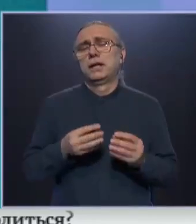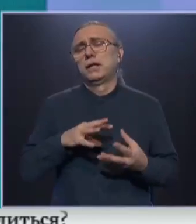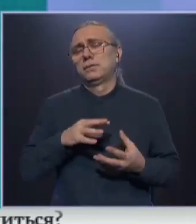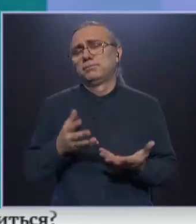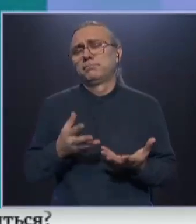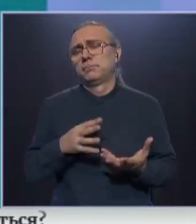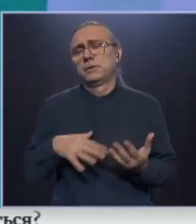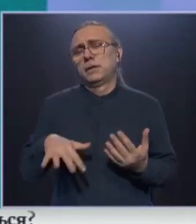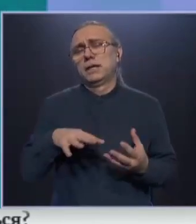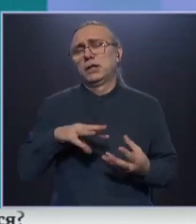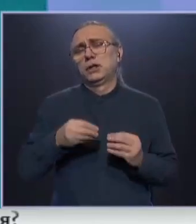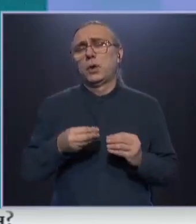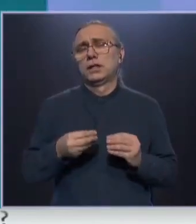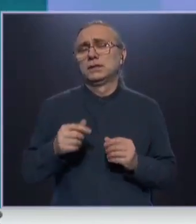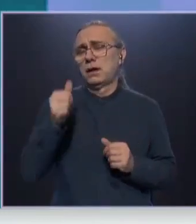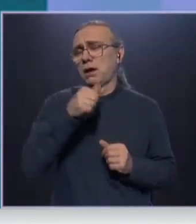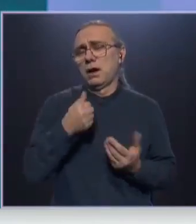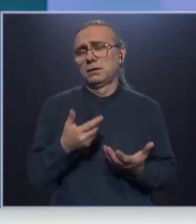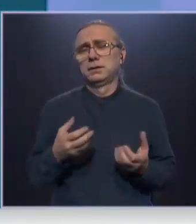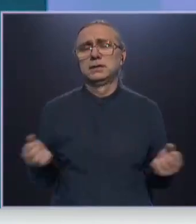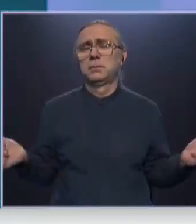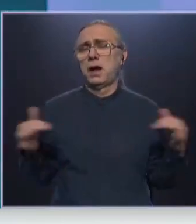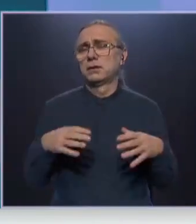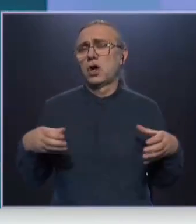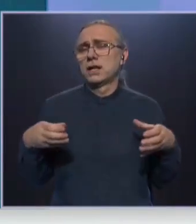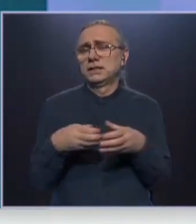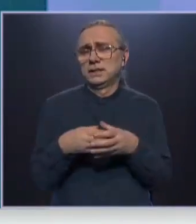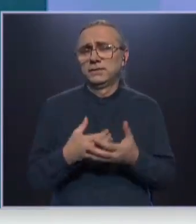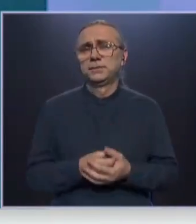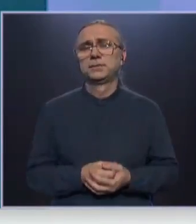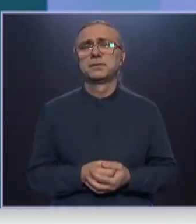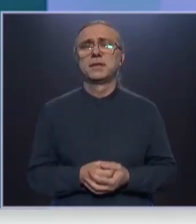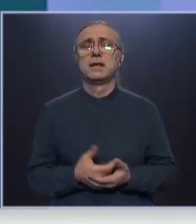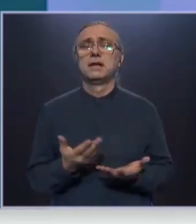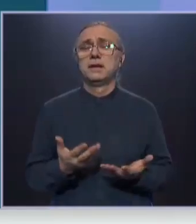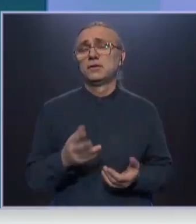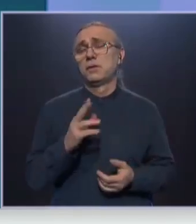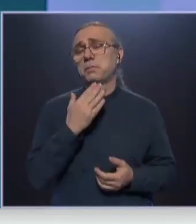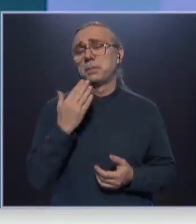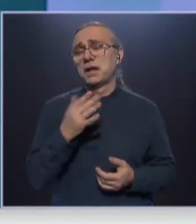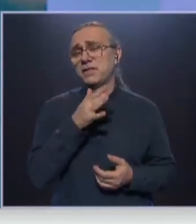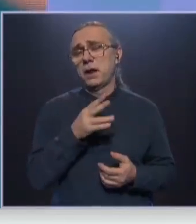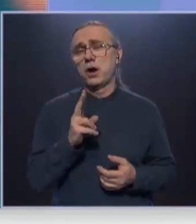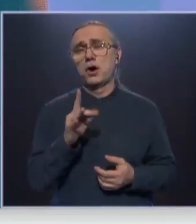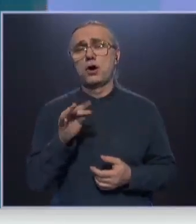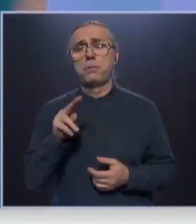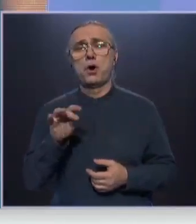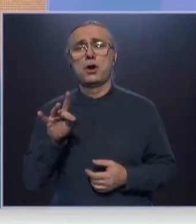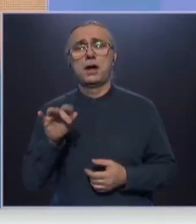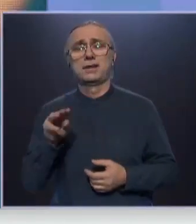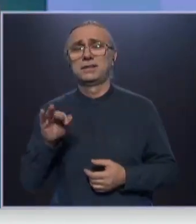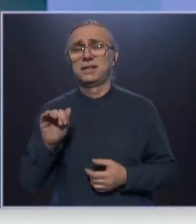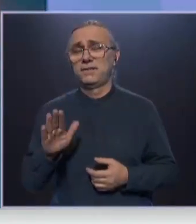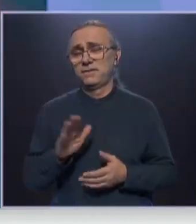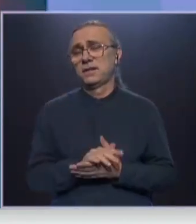да. Конечно, слово «корпоратив» стало нарицательным за последнее время. Вот, и даже пандемия